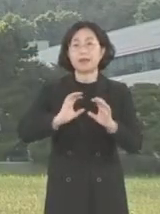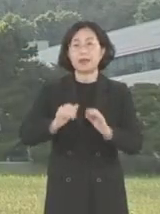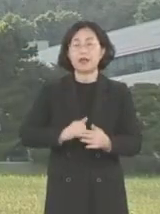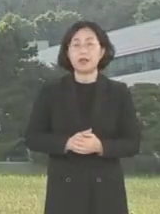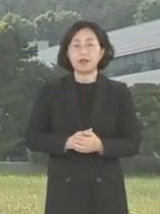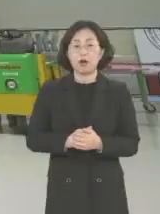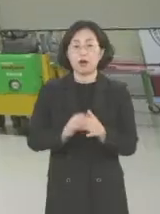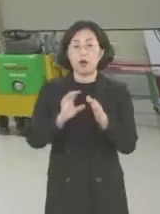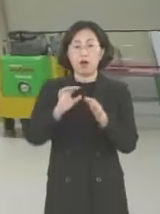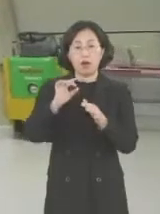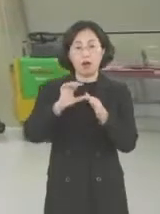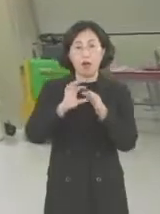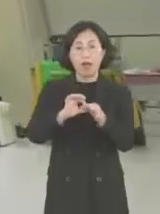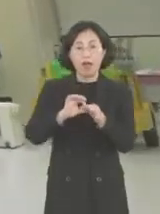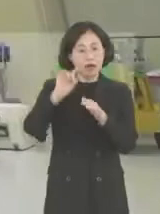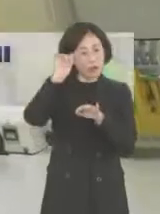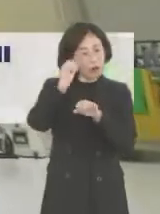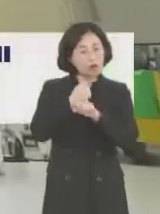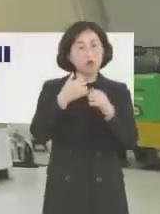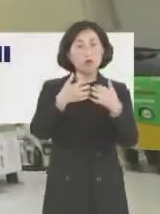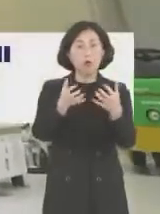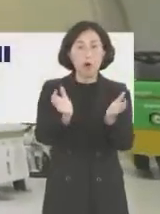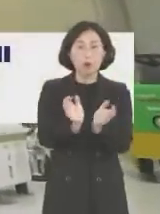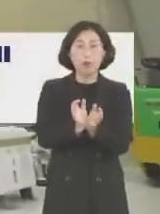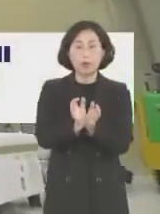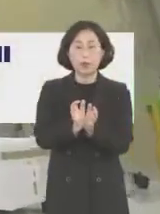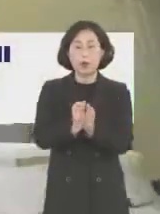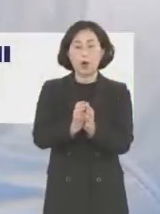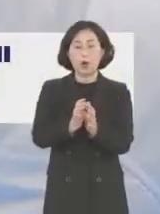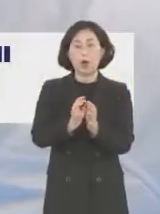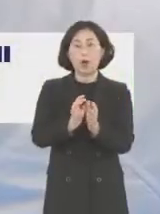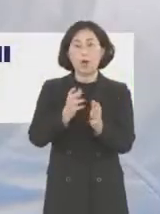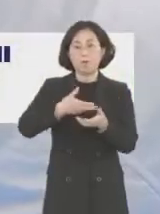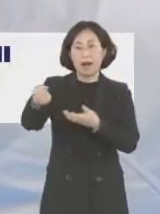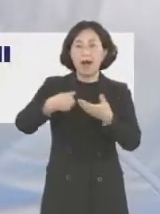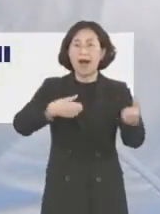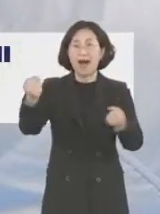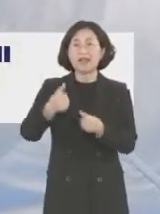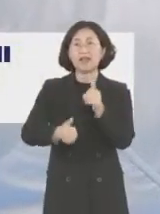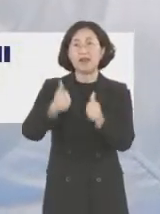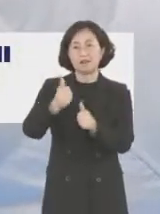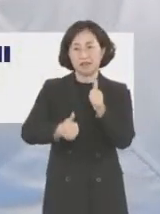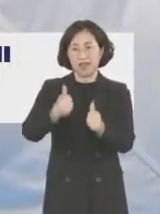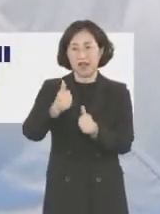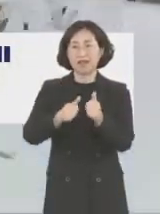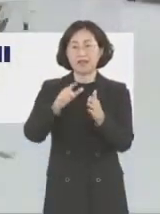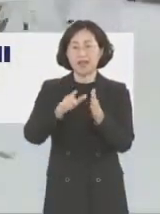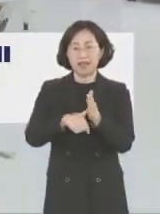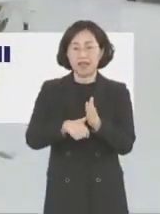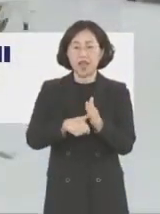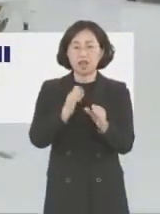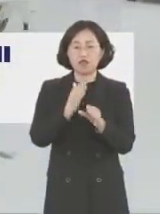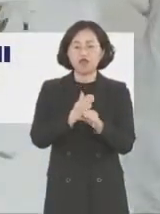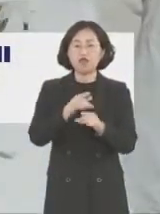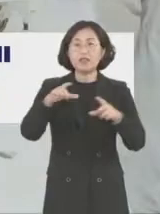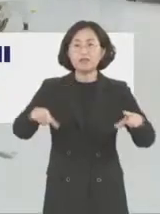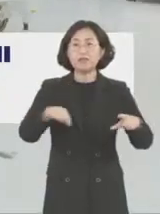관련 출연연도 우주기술 패권 경쟁 시대에 우리나라도 컨트롤타워가 생겼다는데 큰 기대를 걸고